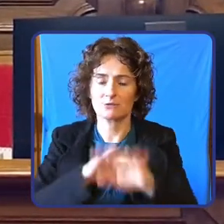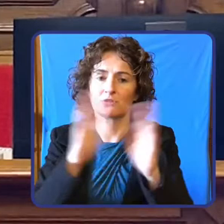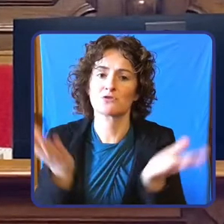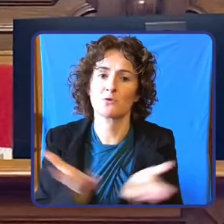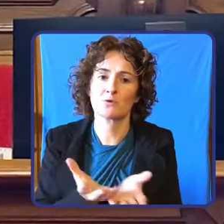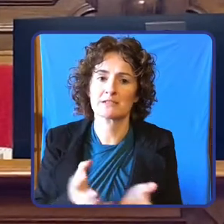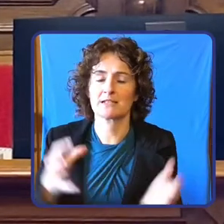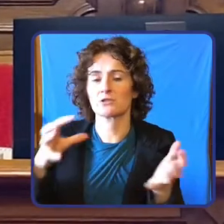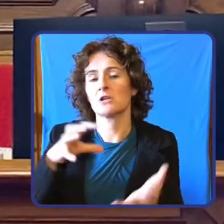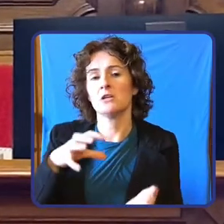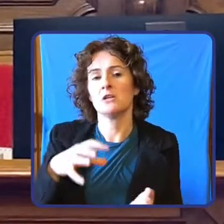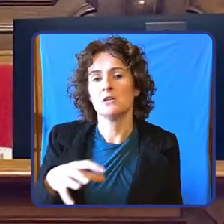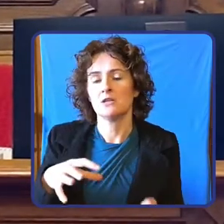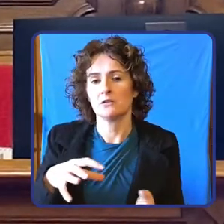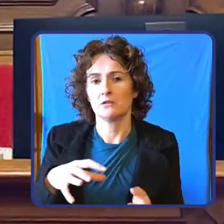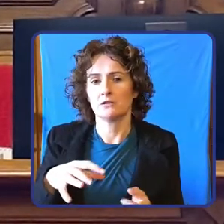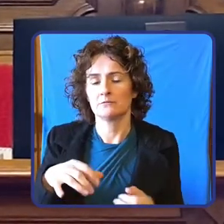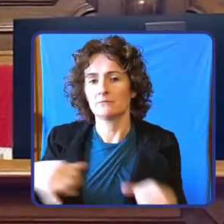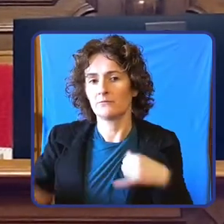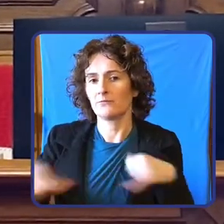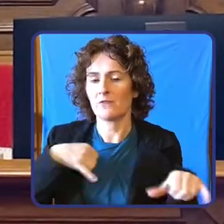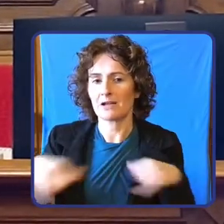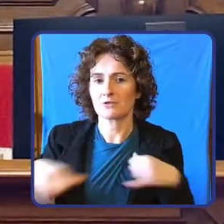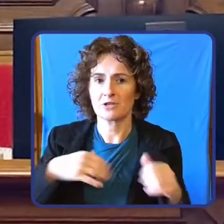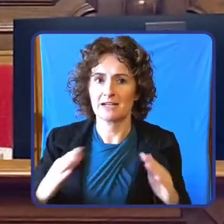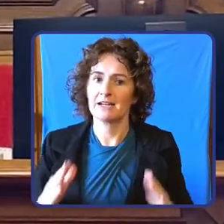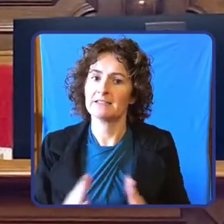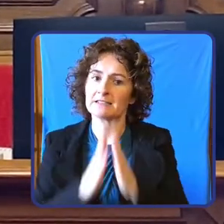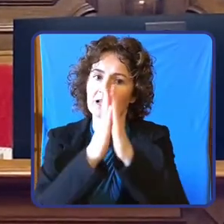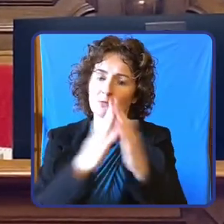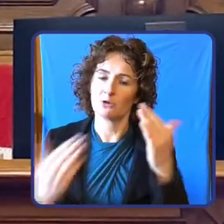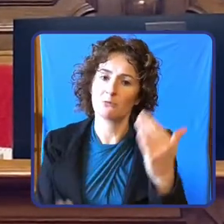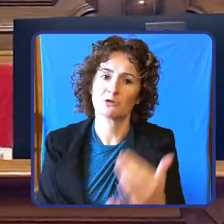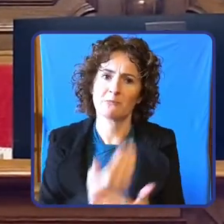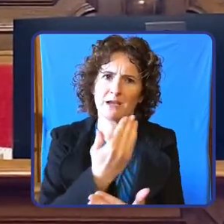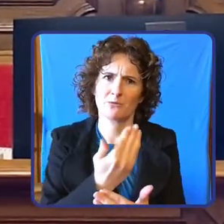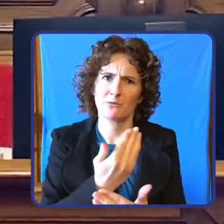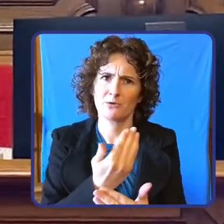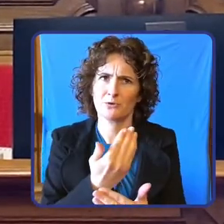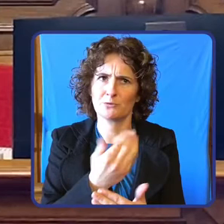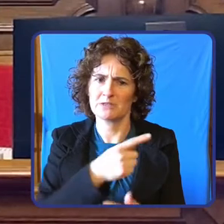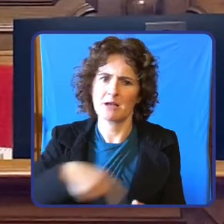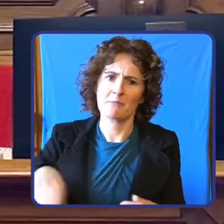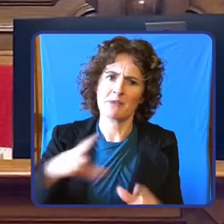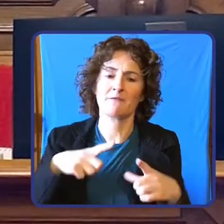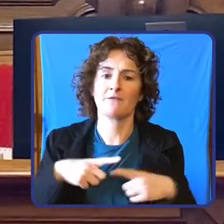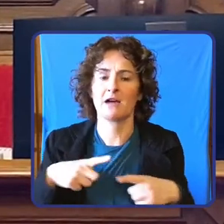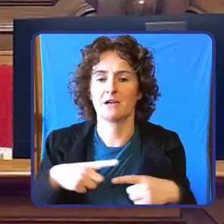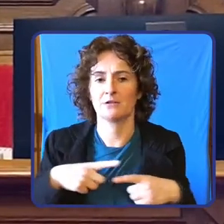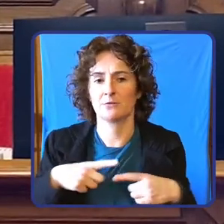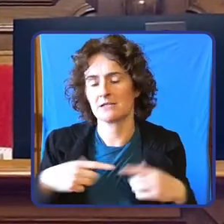az összes Vásárhelyi templomot felújítják. Azóta is várunk erre, amit megújult ténylegesen, az sajnos Lázár Jánosnak semmi köze nem volt hozzá.